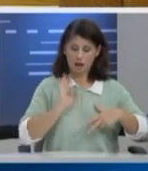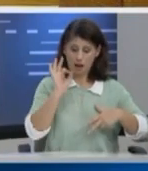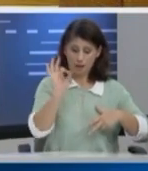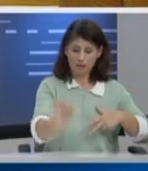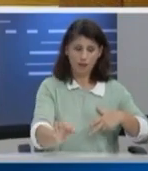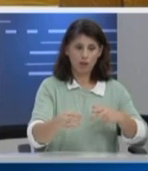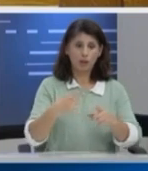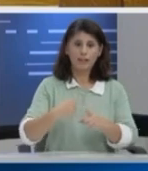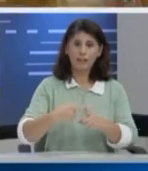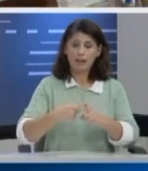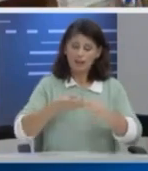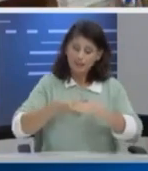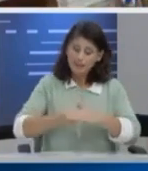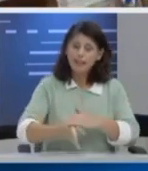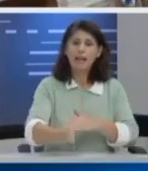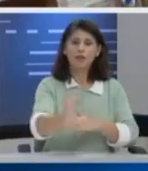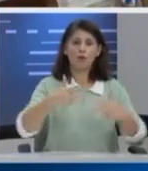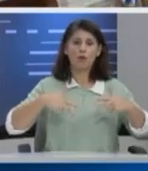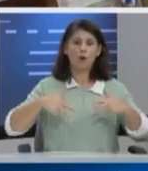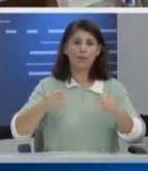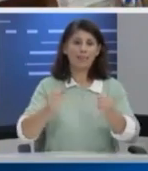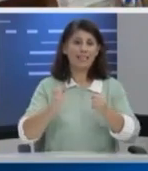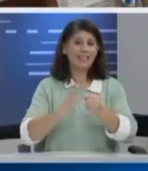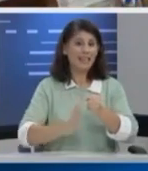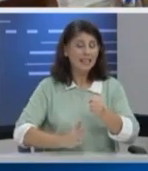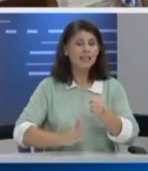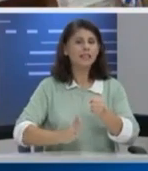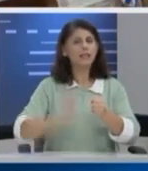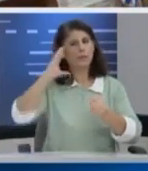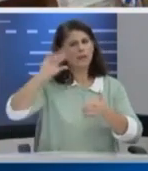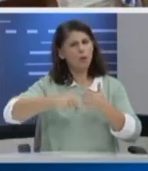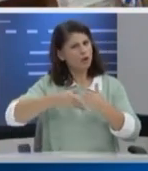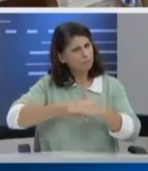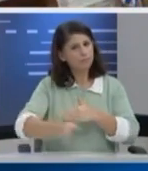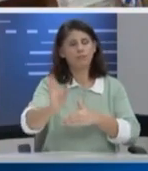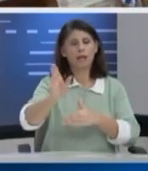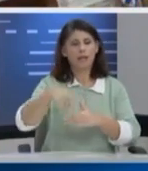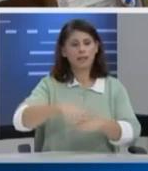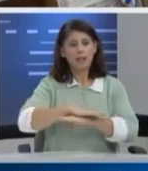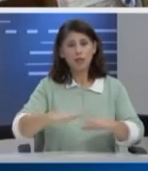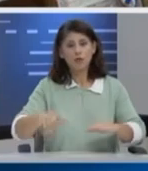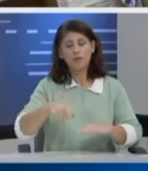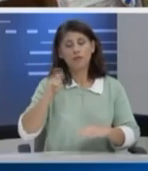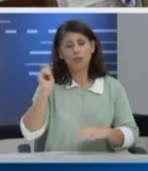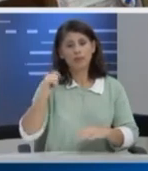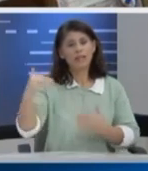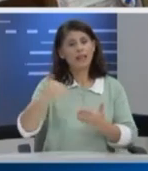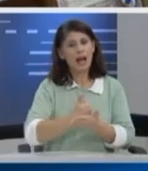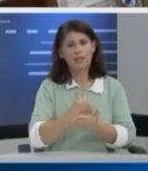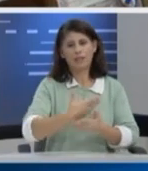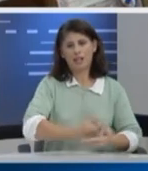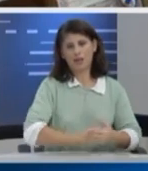χώρα στην έξοδο από την κρίση και τα μνημόνια. Να μπει ένα τέλος σε μια πολιτική πολύ σκληρής και